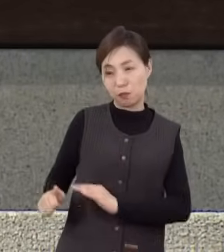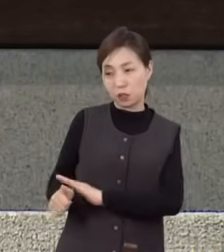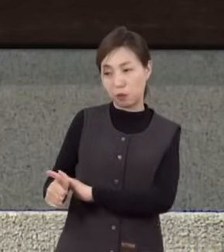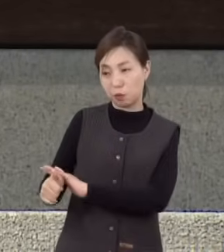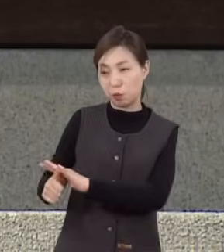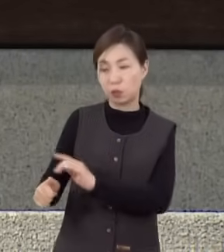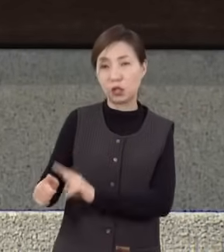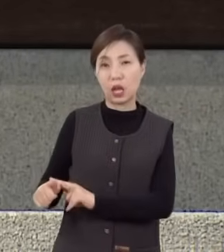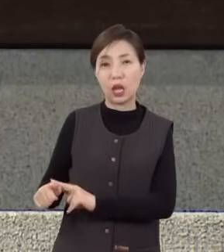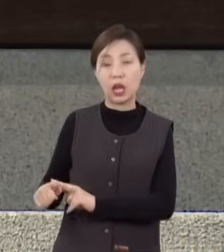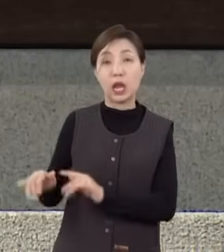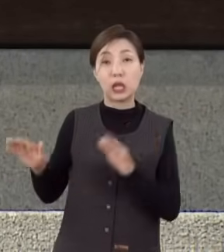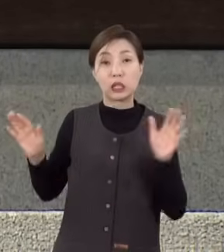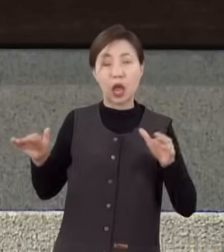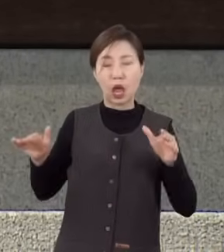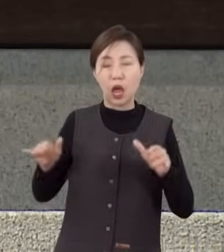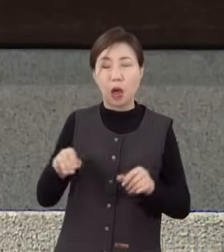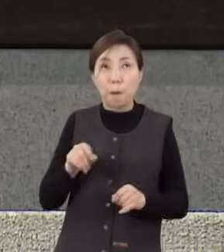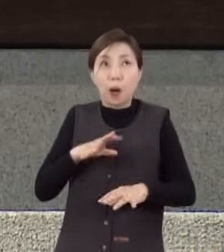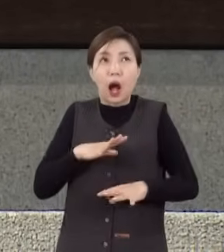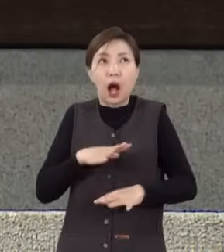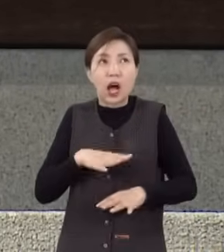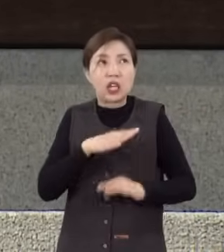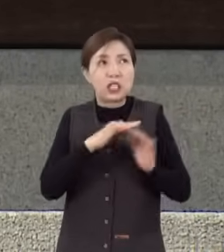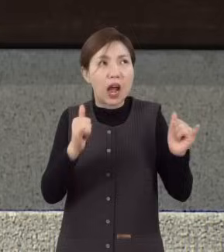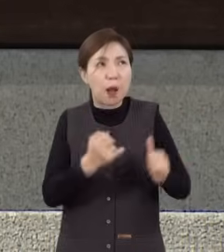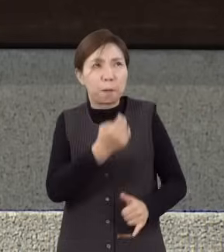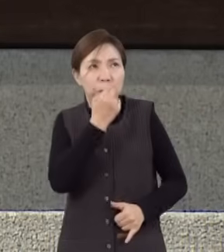사리불이요, 저 비둘기가